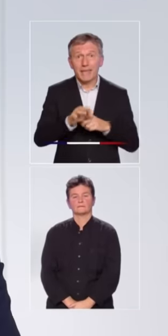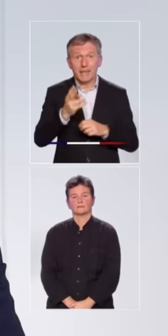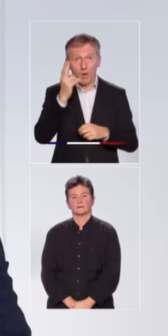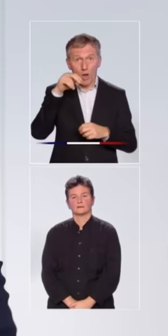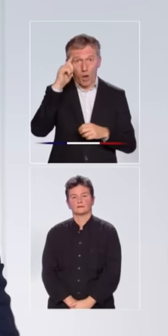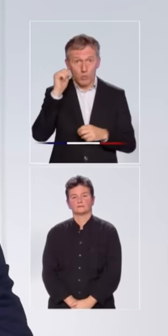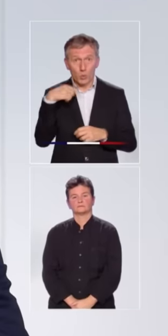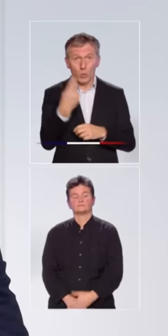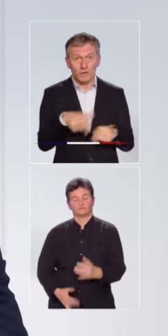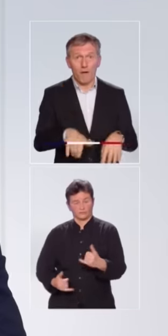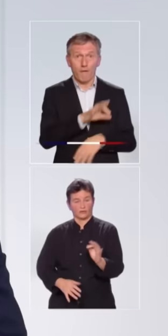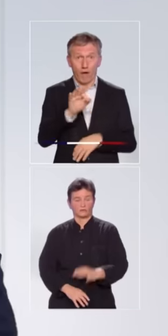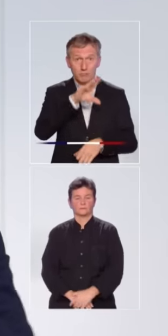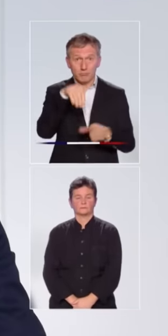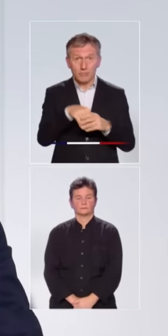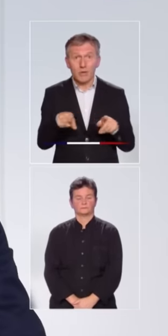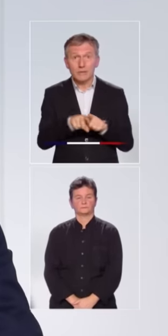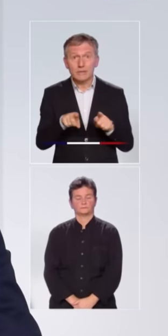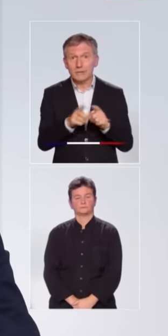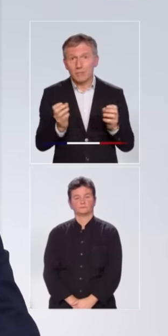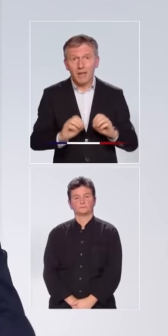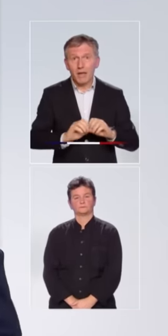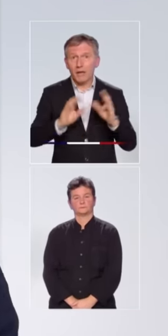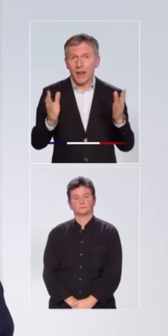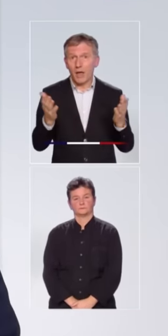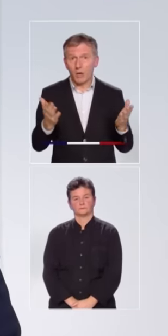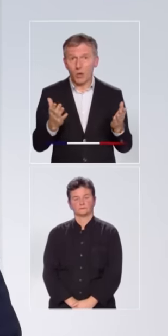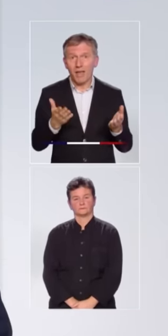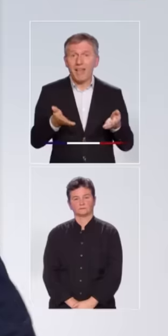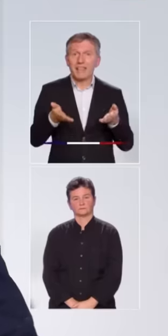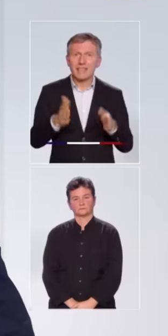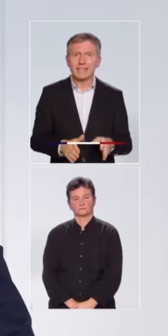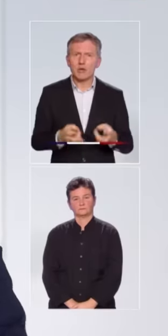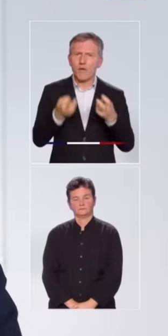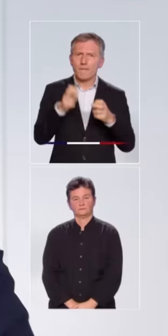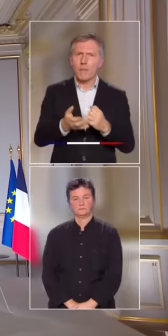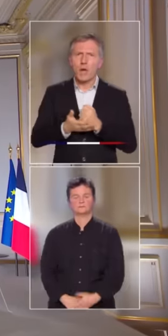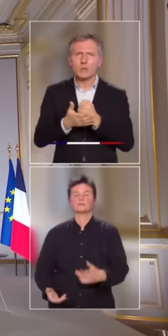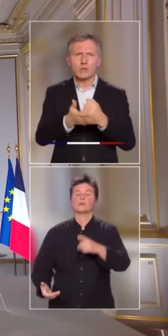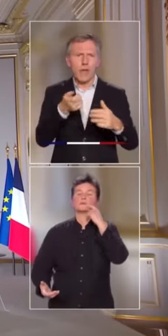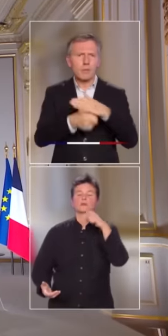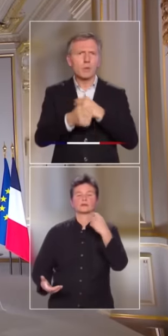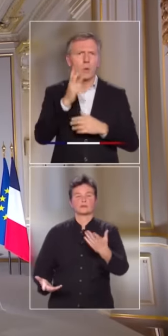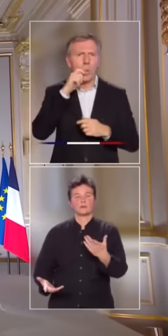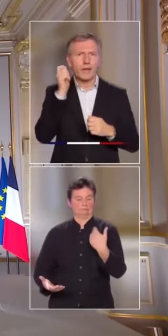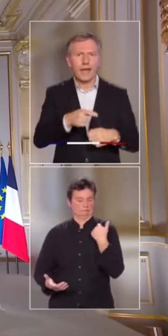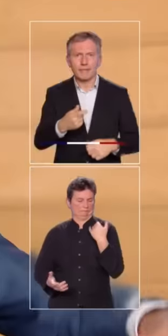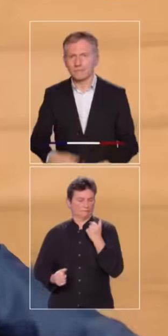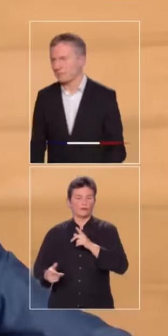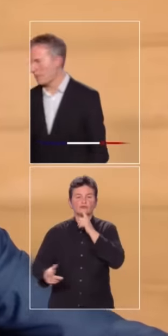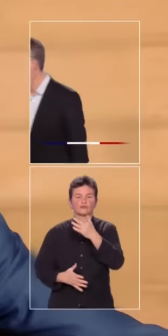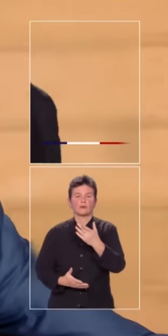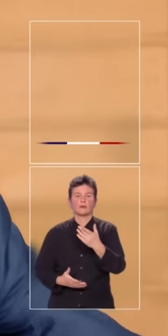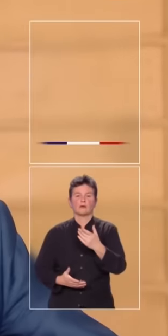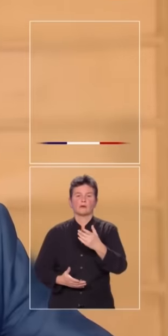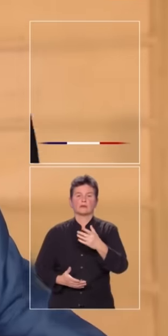registre et de ceux qui, en France, eh bien, très clairement, décident de ne pas soutenir l'Ukraine. Okay. Monsieur le Président, il y a quelques jours,